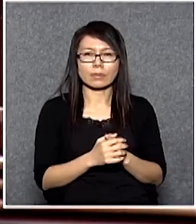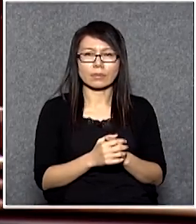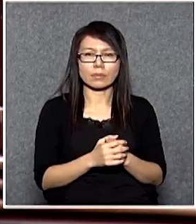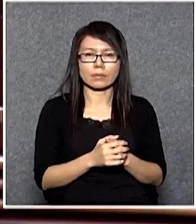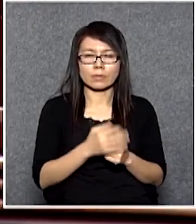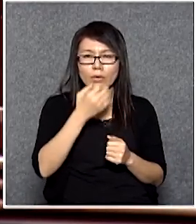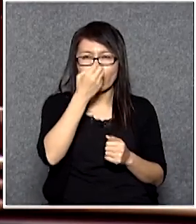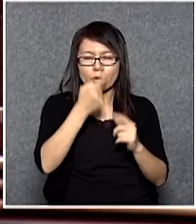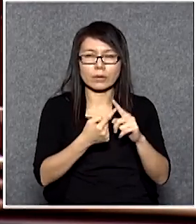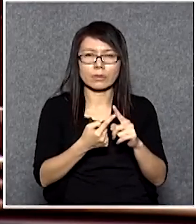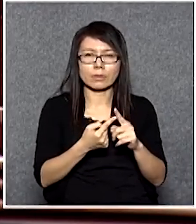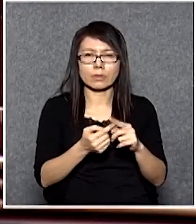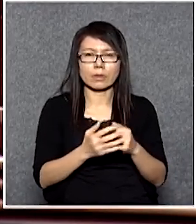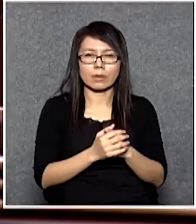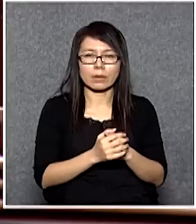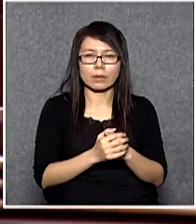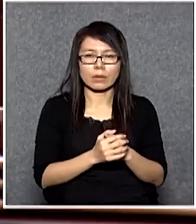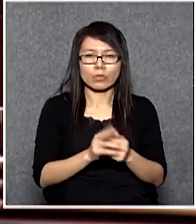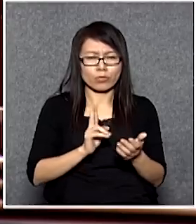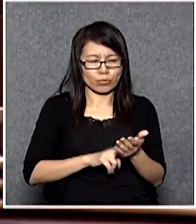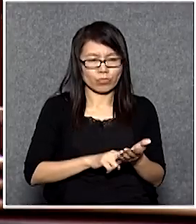香港人相信呢，